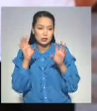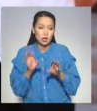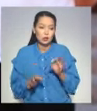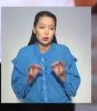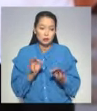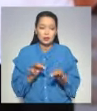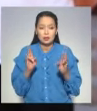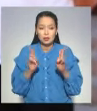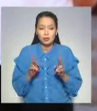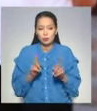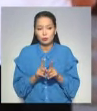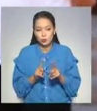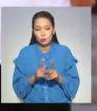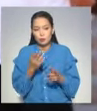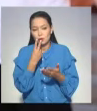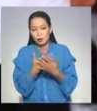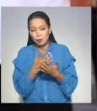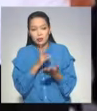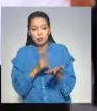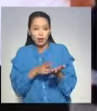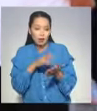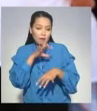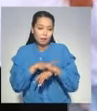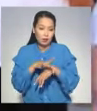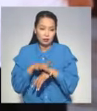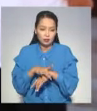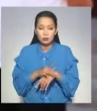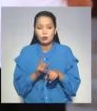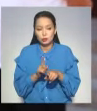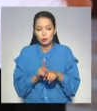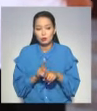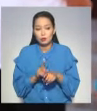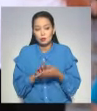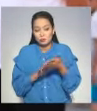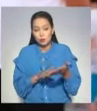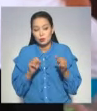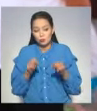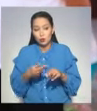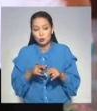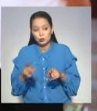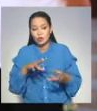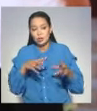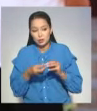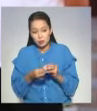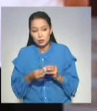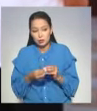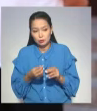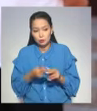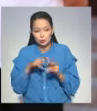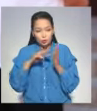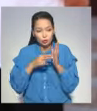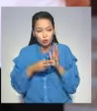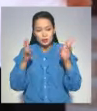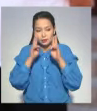және талаптары бұзылып отыр деп көрсетіп, дәлелді фактілермен бізге арыз шағым берсе, біз соның негізінде жоспардан